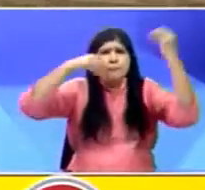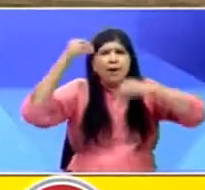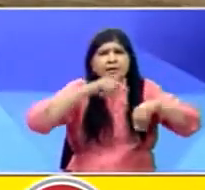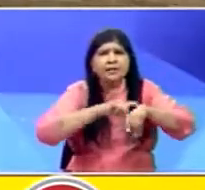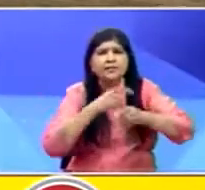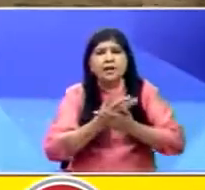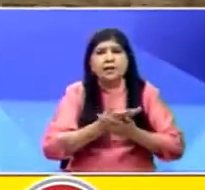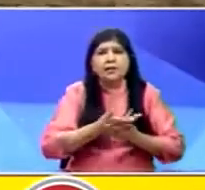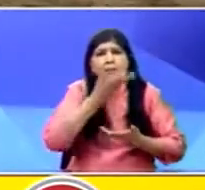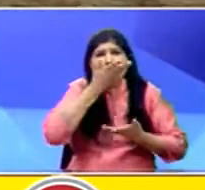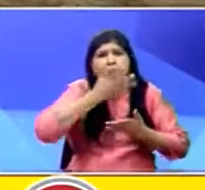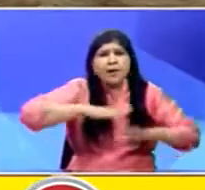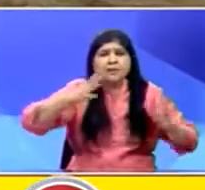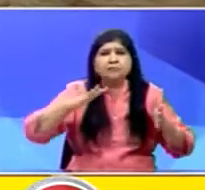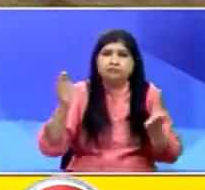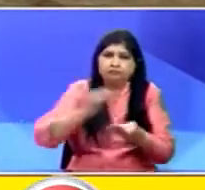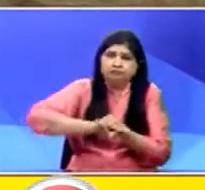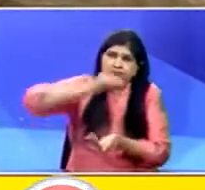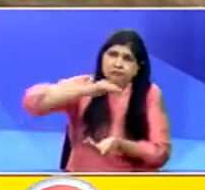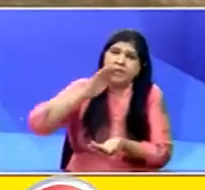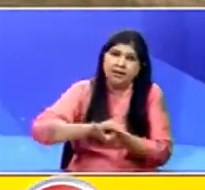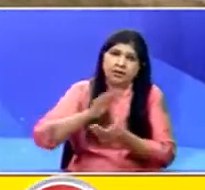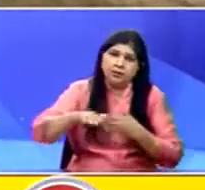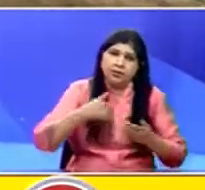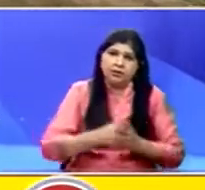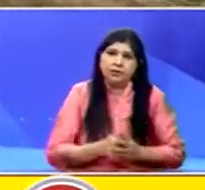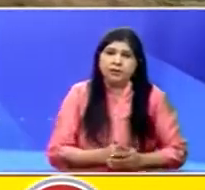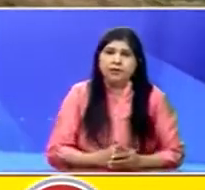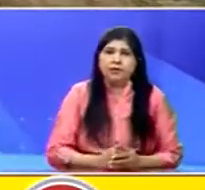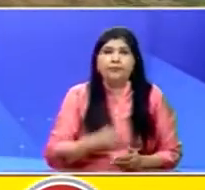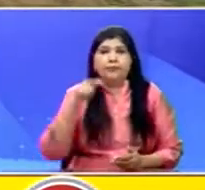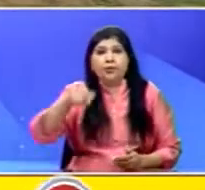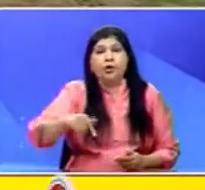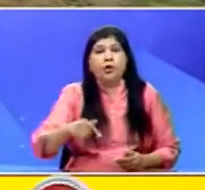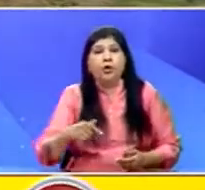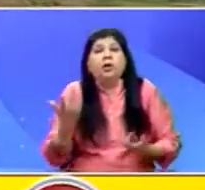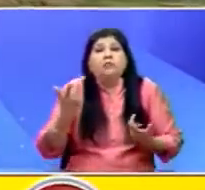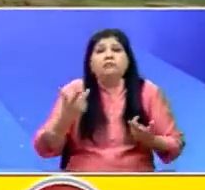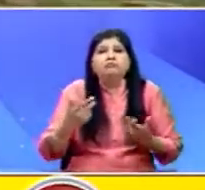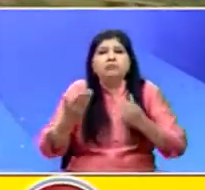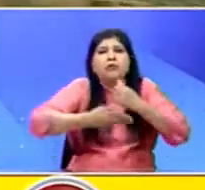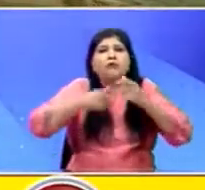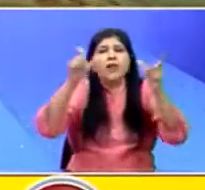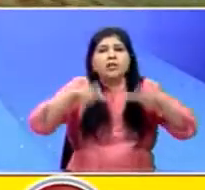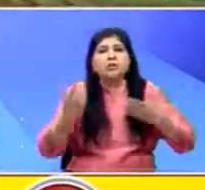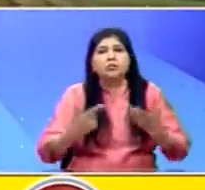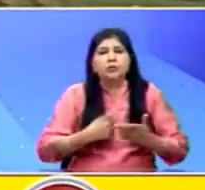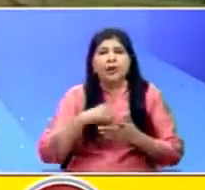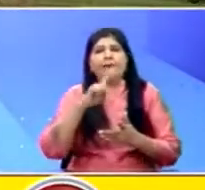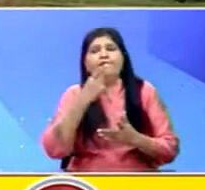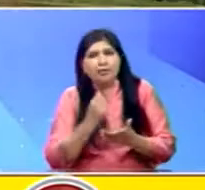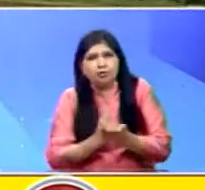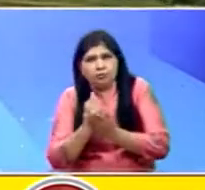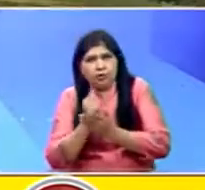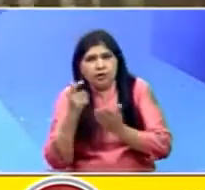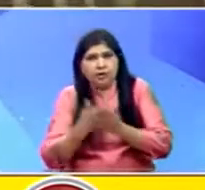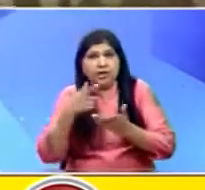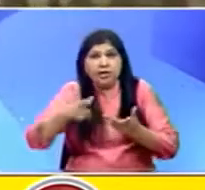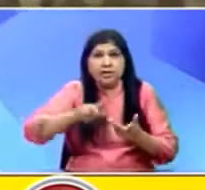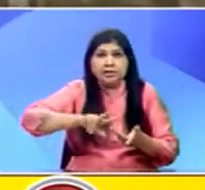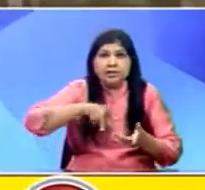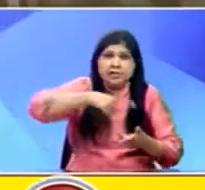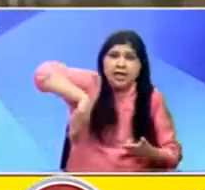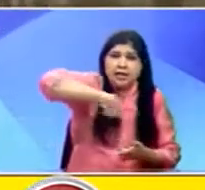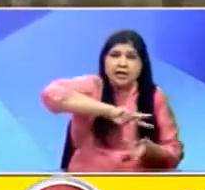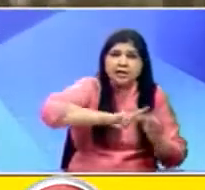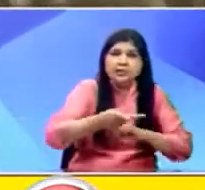दौरान काफी पानी इकट्ठा हो जाता था। गांव वालों की पहल पर अब इस स्थान को